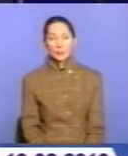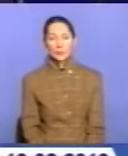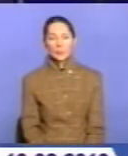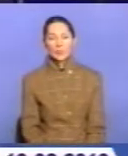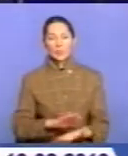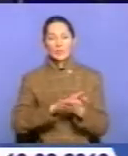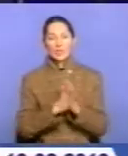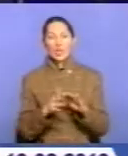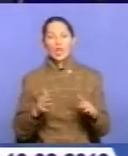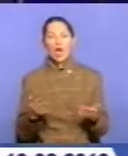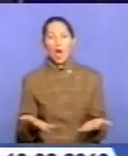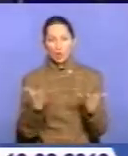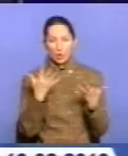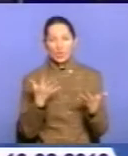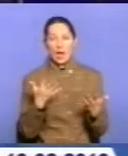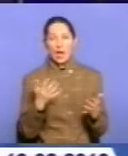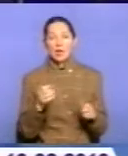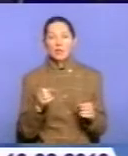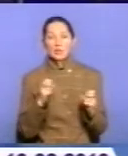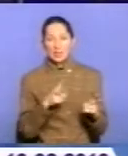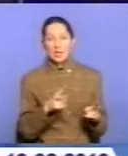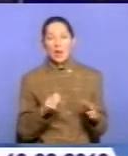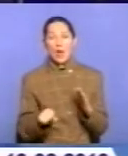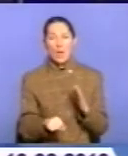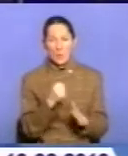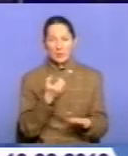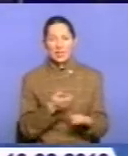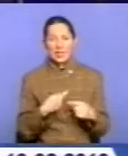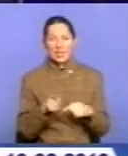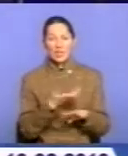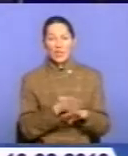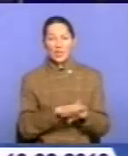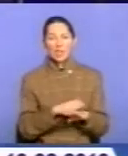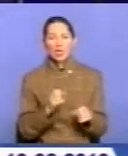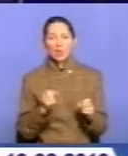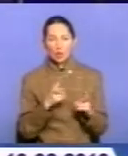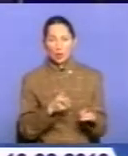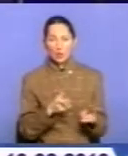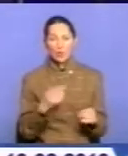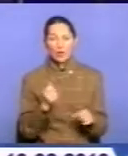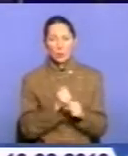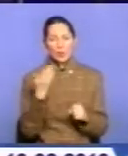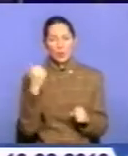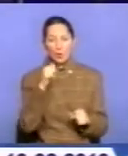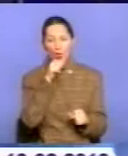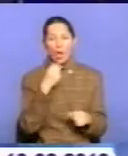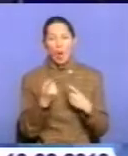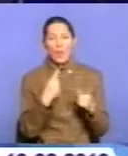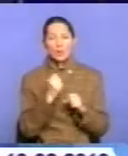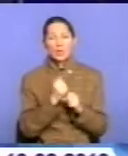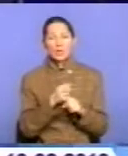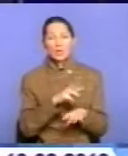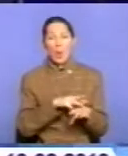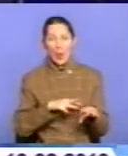Стане розкриття зумисних вбивств та інших важких злочинів, скоєних у минулі роки, обговорили працівники правоохоронних